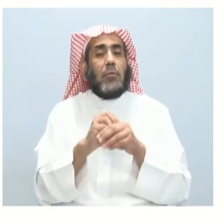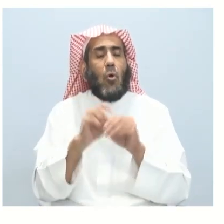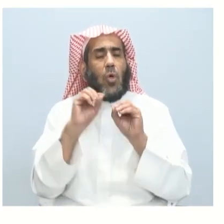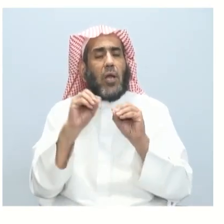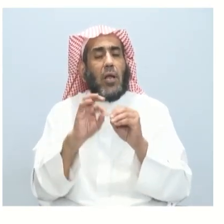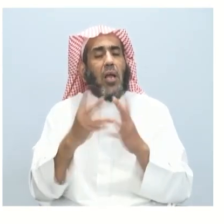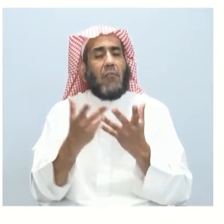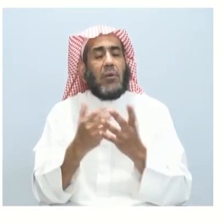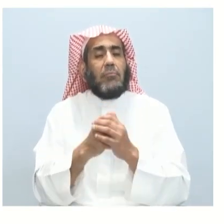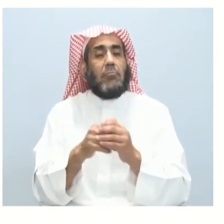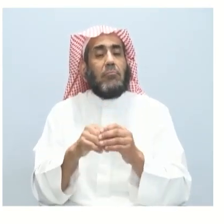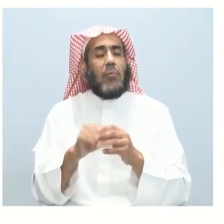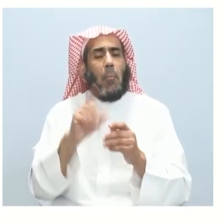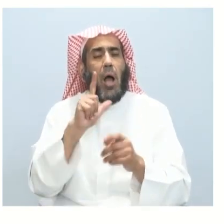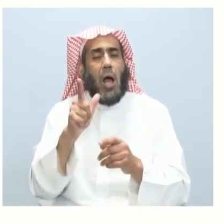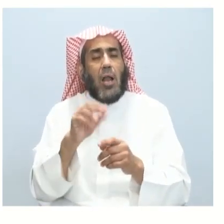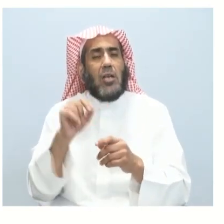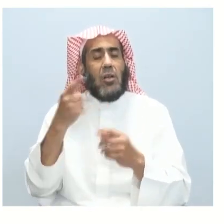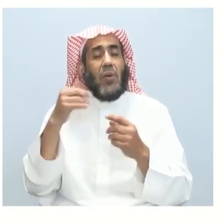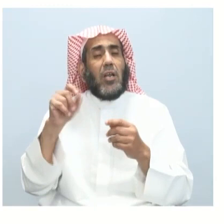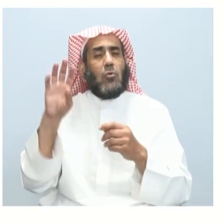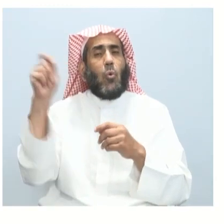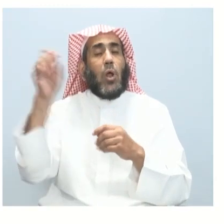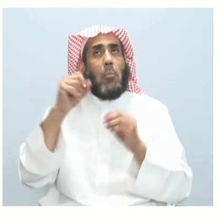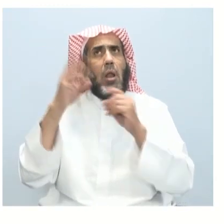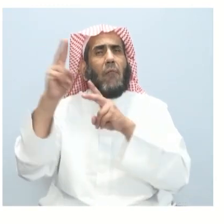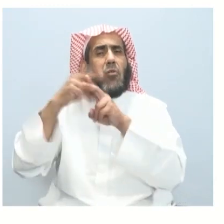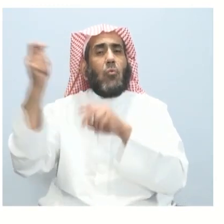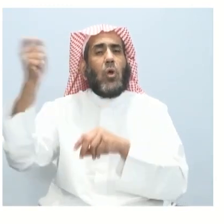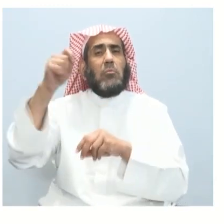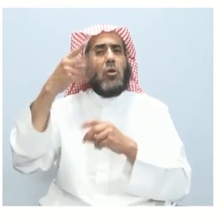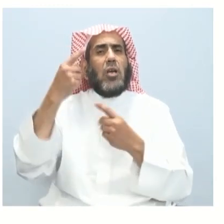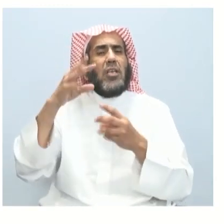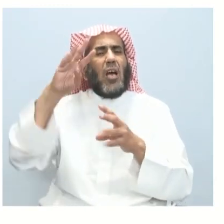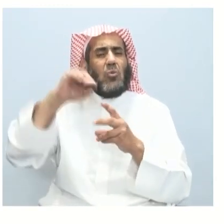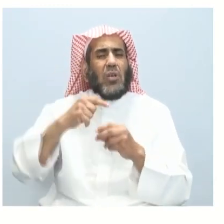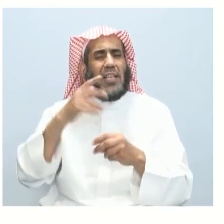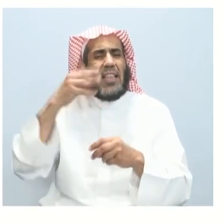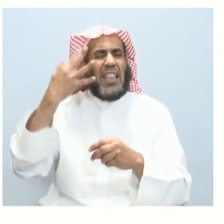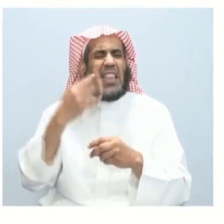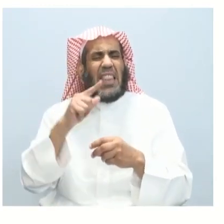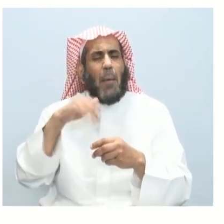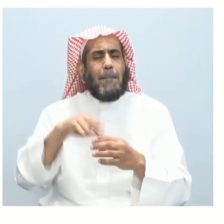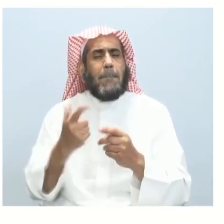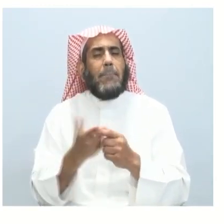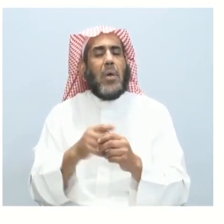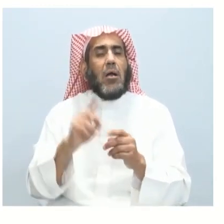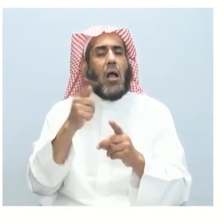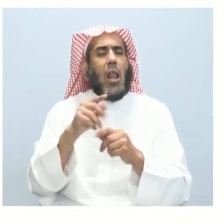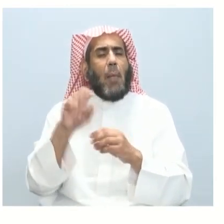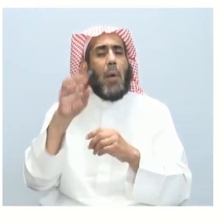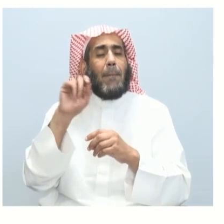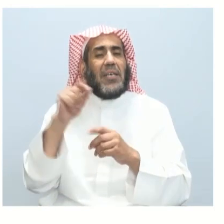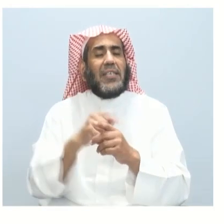وذكرنا ايضا كيف ان لما قال لنا الجفنات الغر المعن في الضحى واسيافنا يقترن من نجده دم وكيف انه نقد قالوا لاب